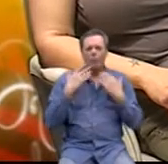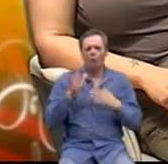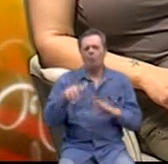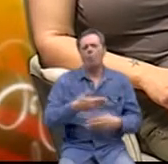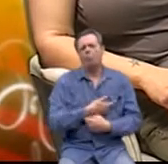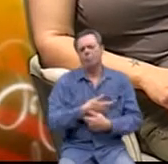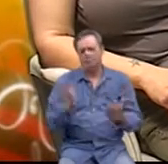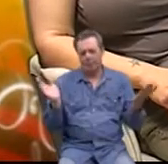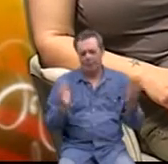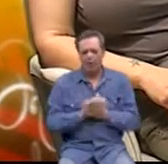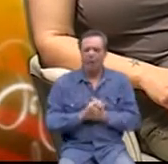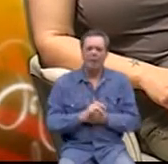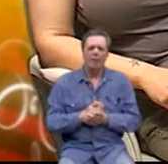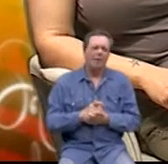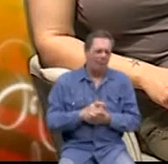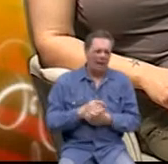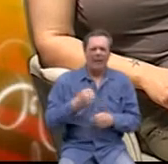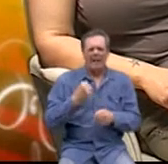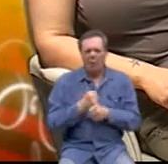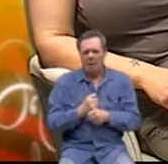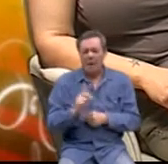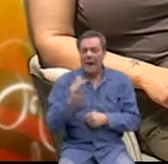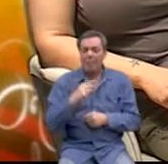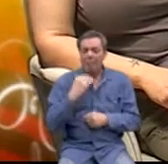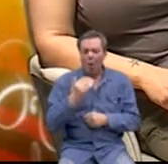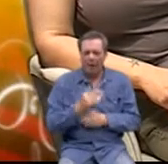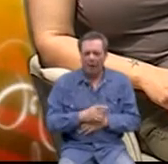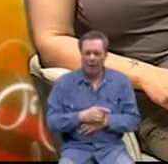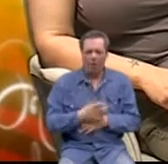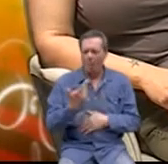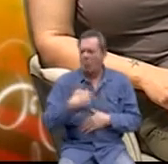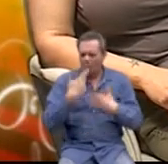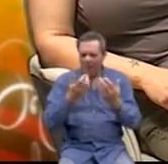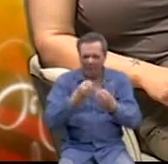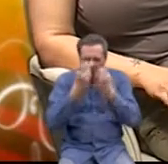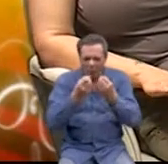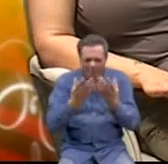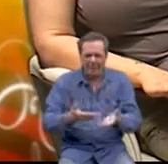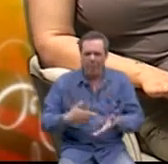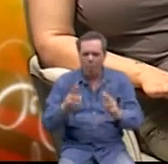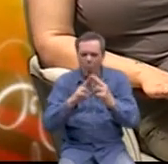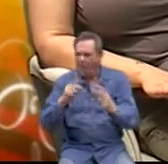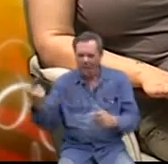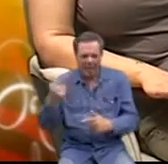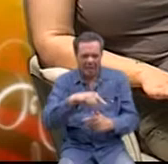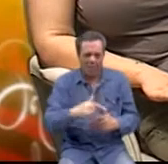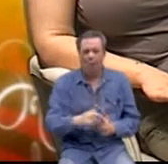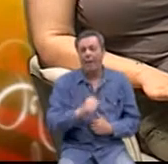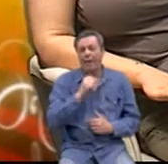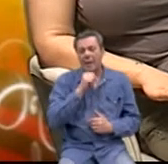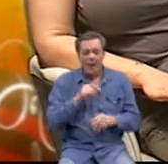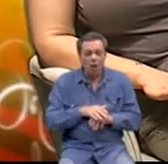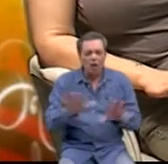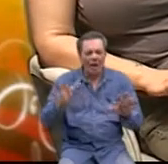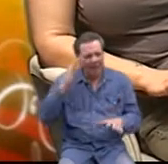svašta. Dakle, to je ono što ste spominjali. Kreativne radionice, ali ne bilo kakve. Ponovo ćemo dijeliti informacije i upoznavati međusobno jedni druge i